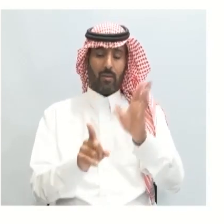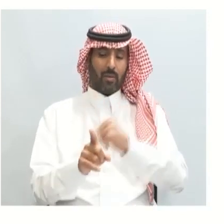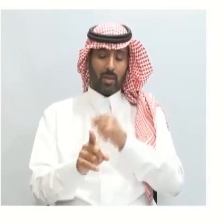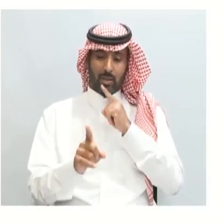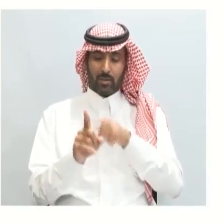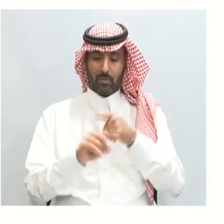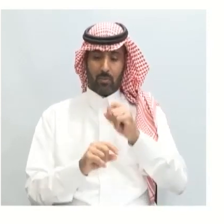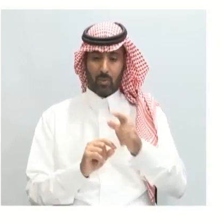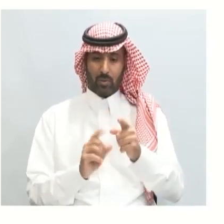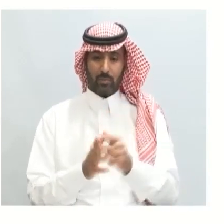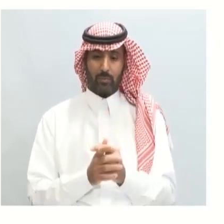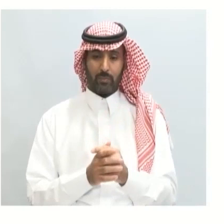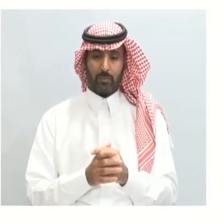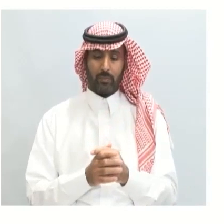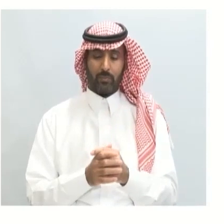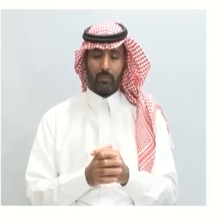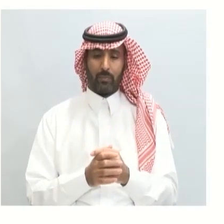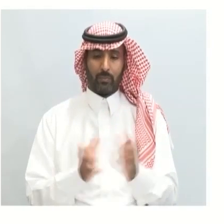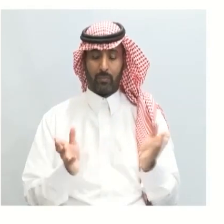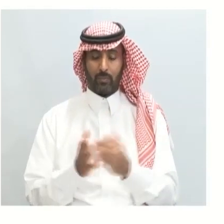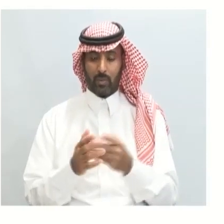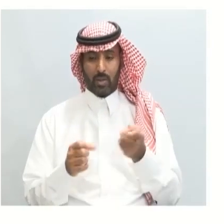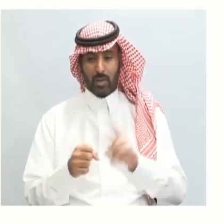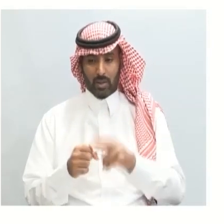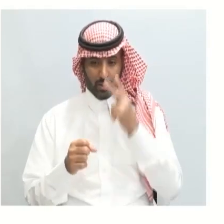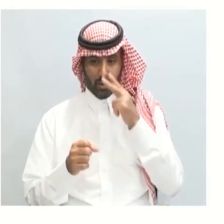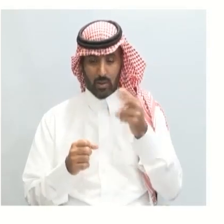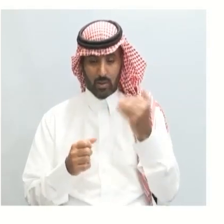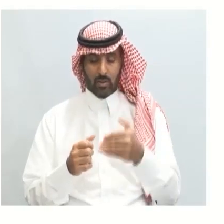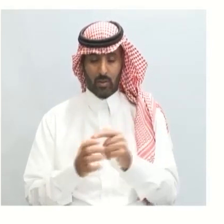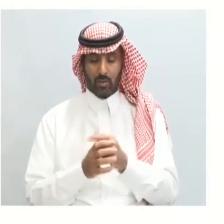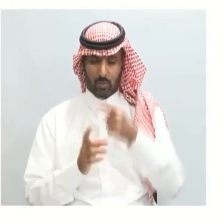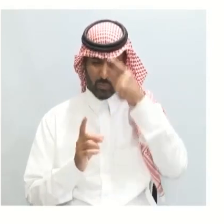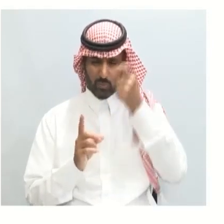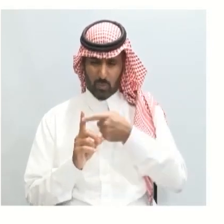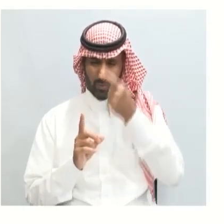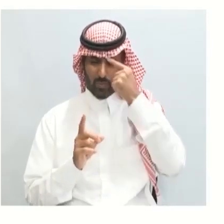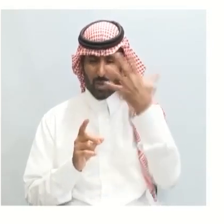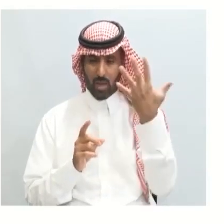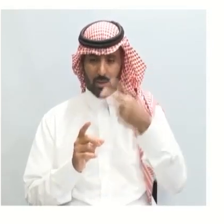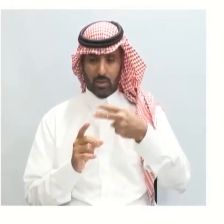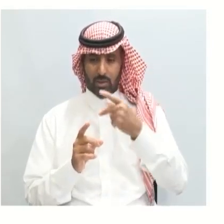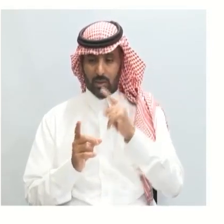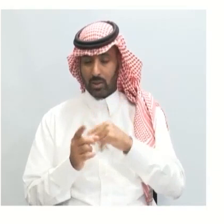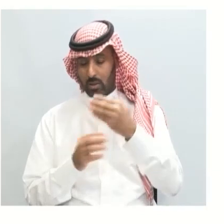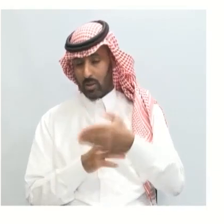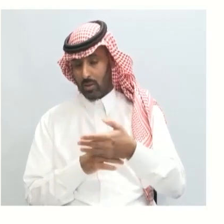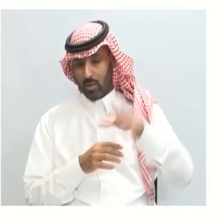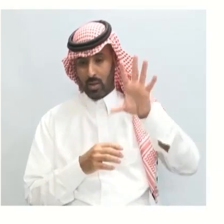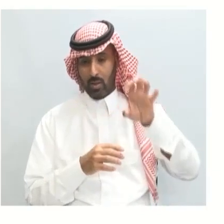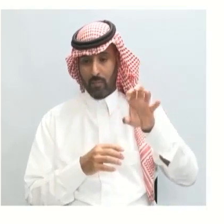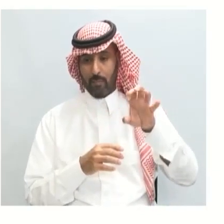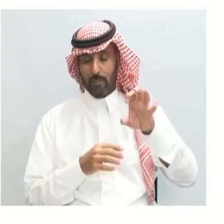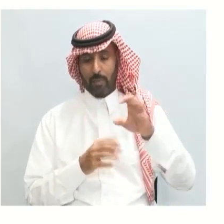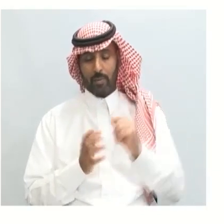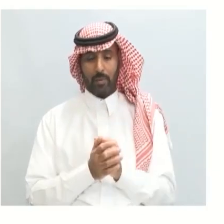تناسب مباشر ايضا المضاعفات لاحظ المضاعفات درجه الحراره من 25 الى 50 لاحظ